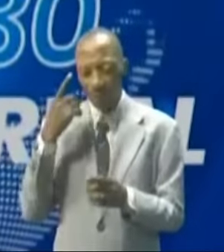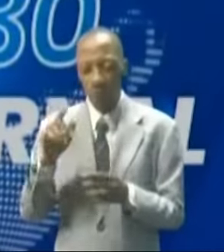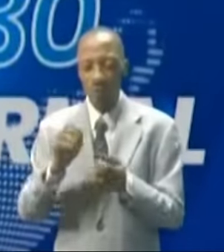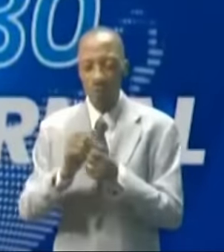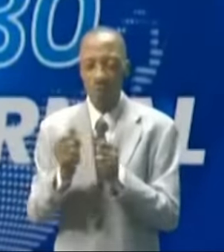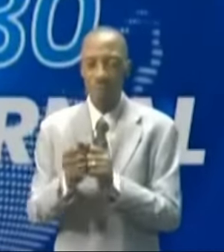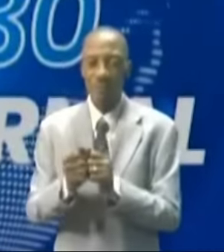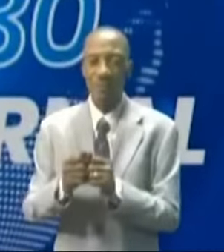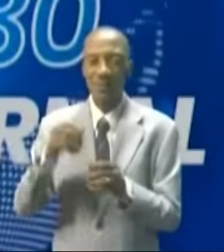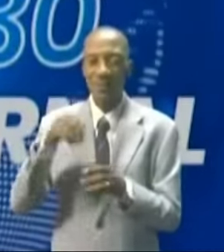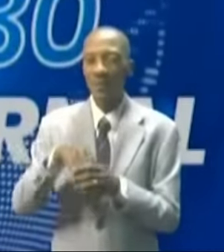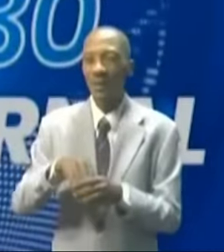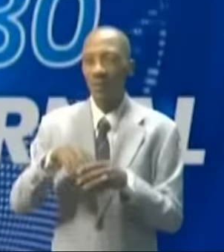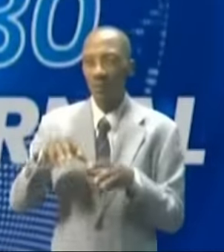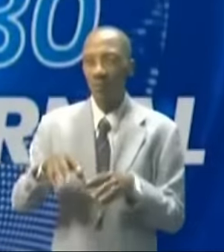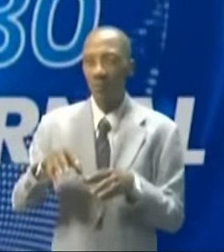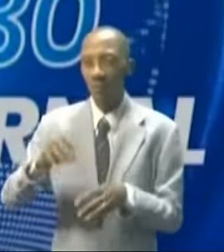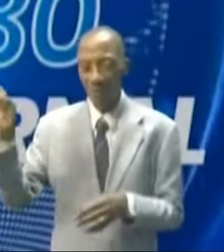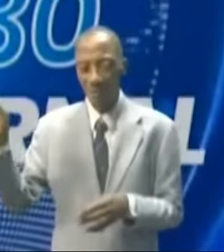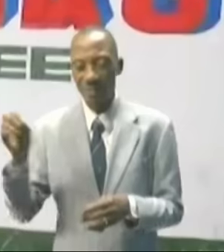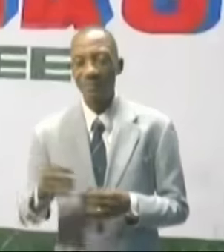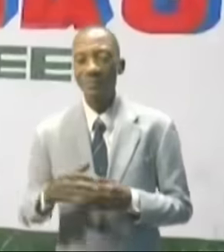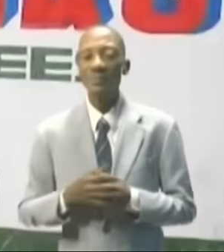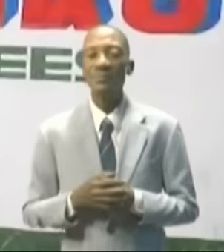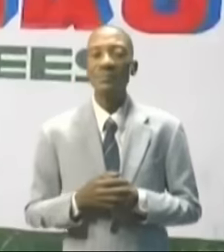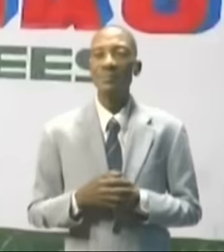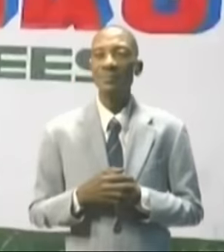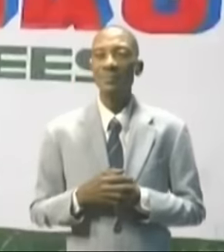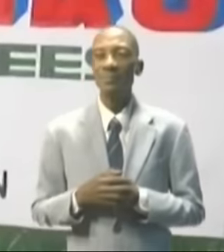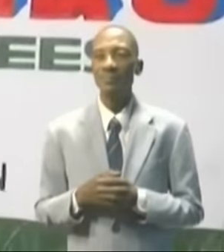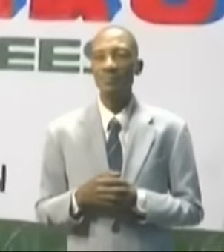ce reportage de Mireille Ndeke.